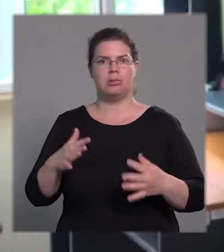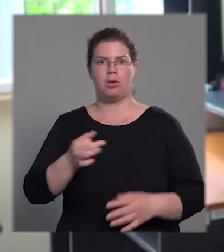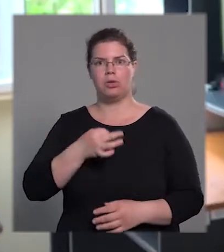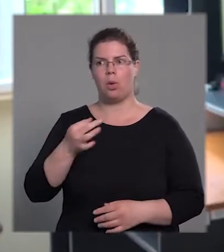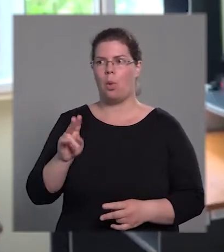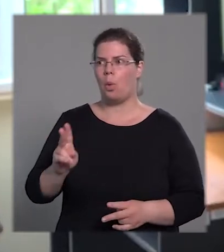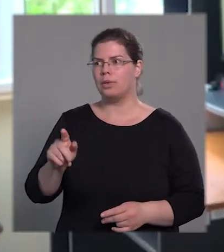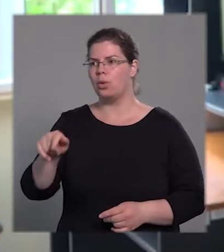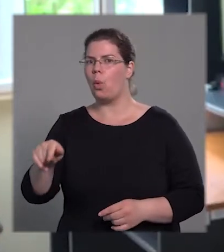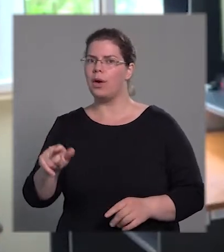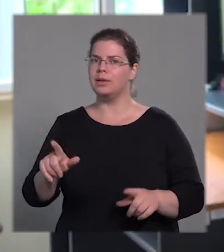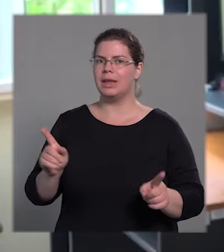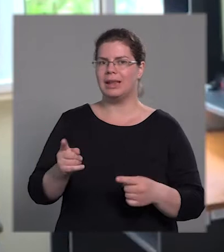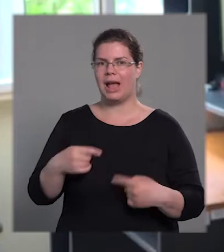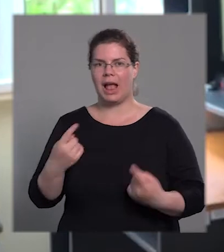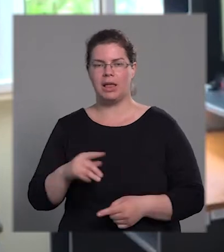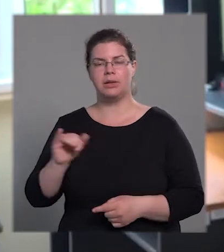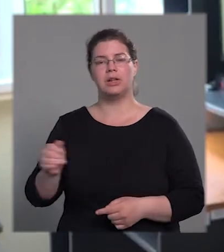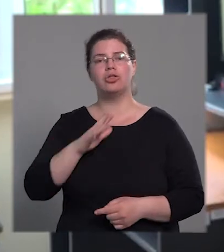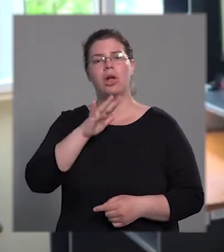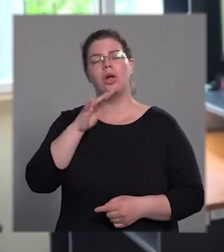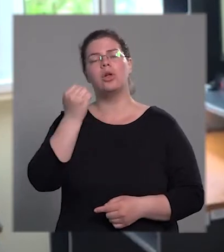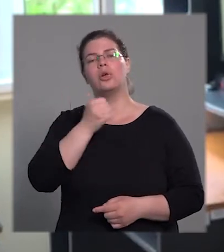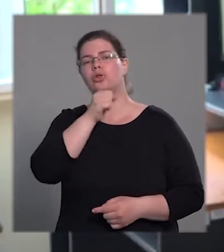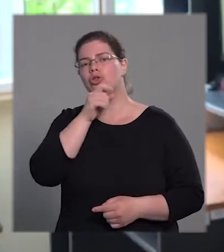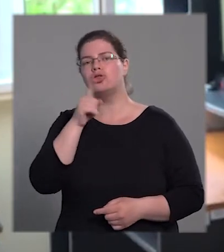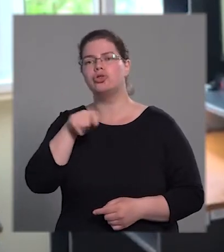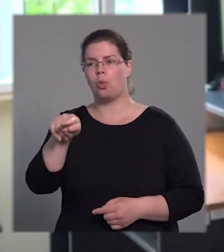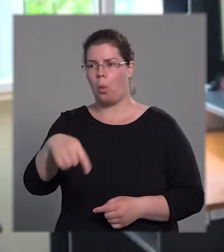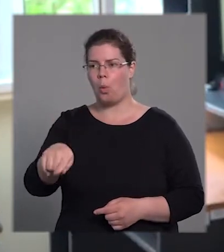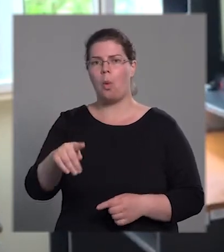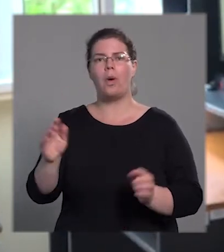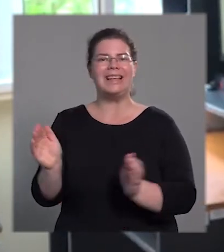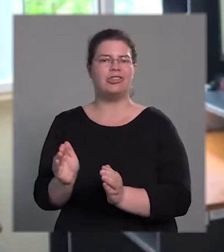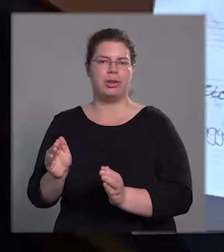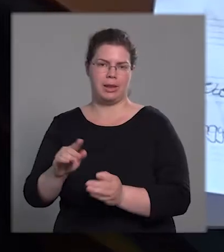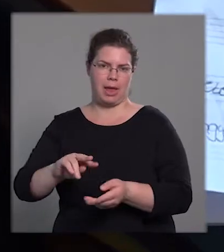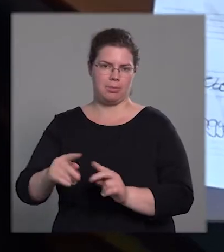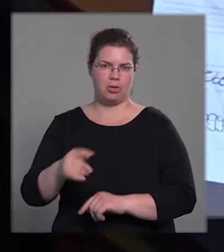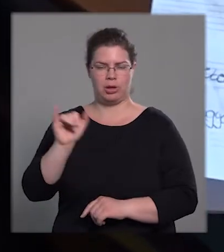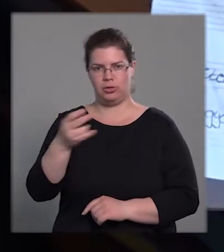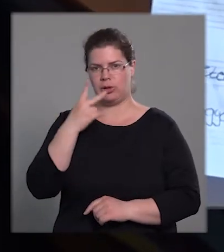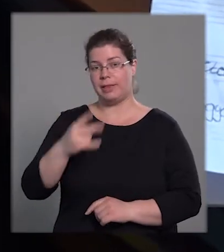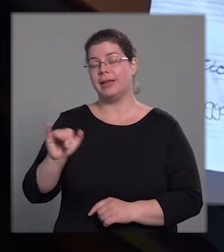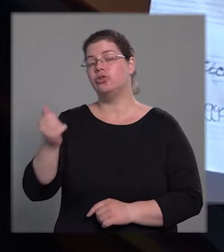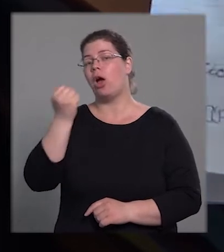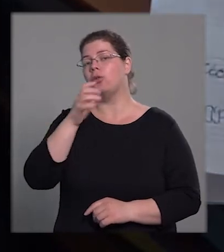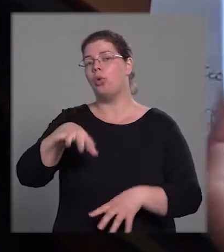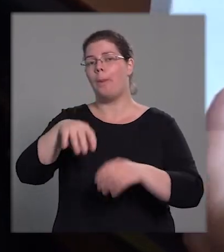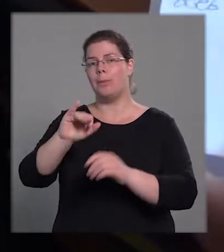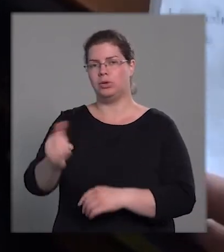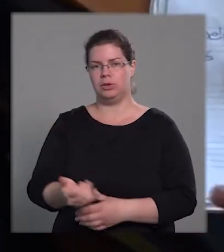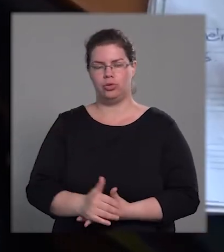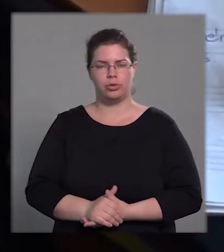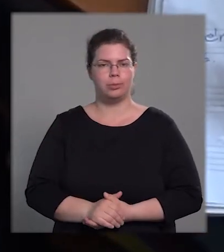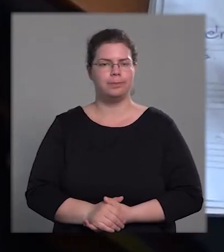ott énekelhettünk, illetve Rodostónak a kicsinyített mását is megnézhetjük, illetve hát a dómot is megnéztük.